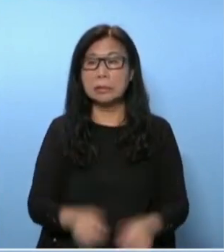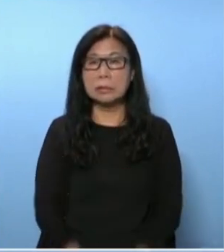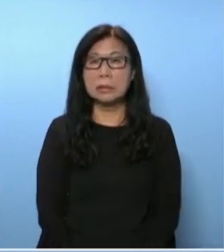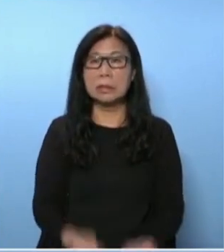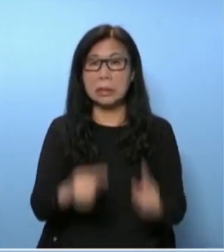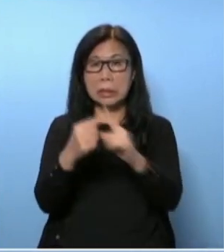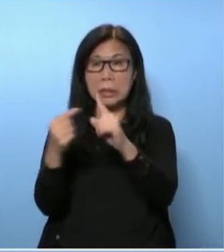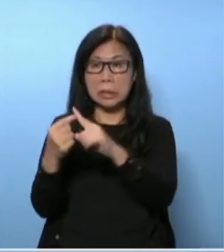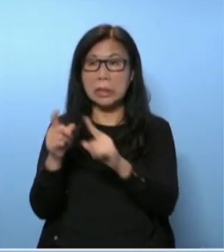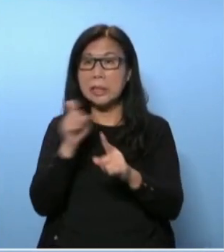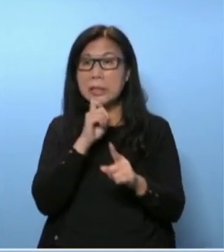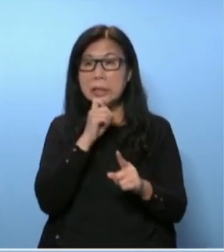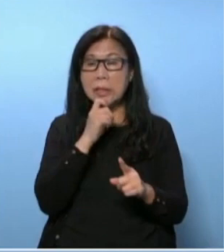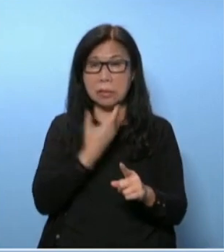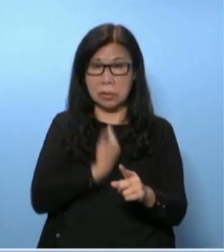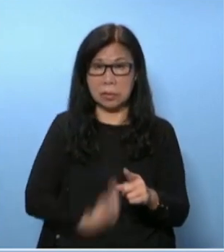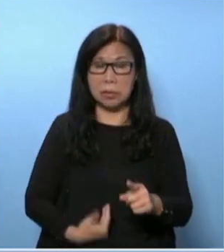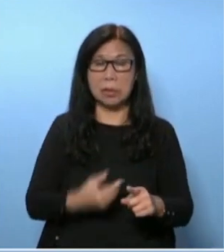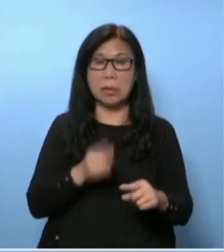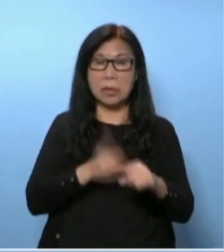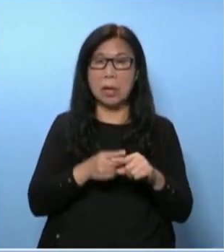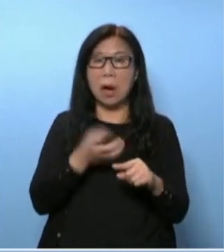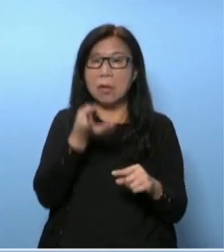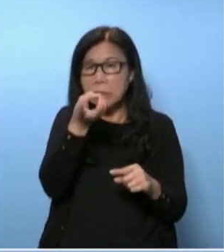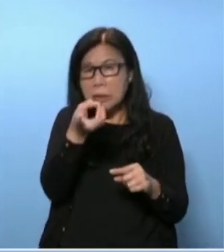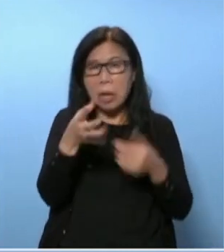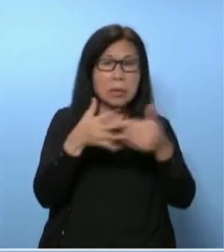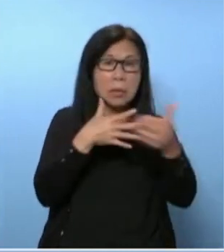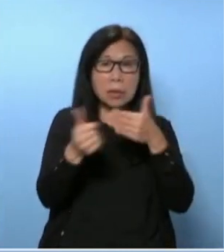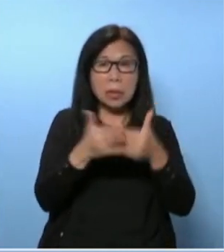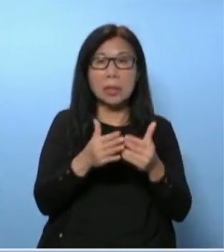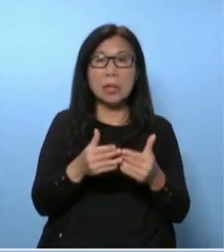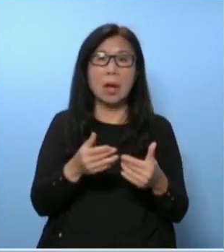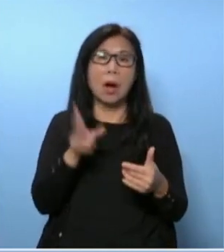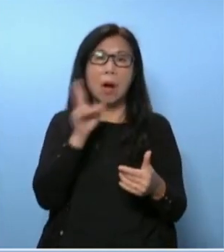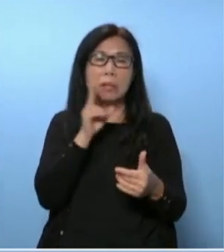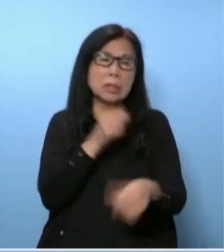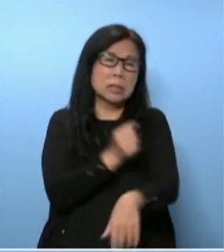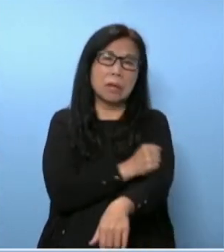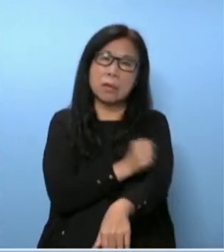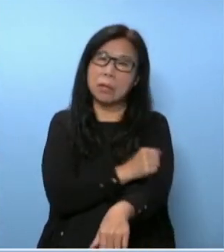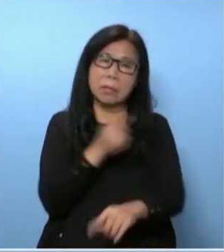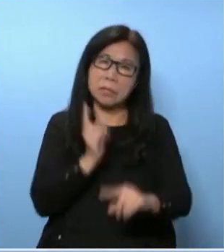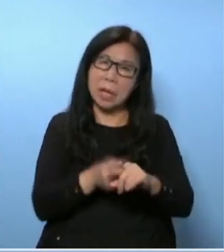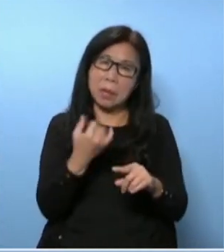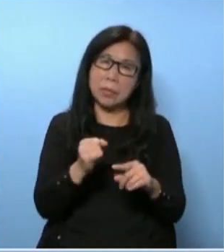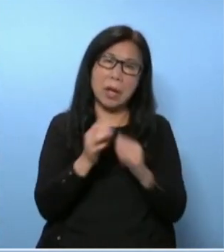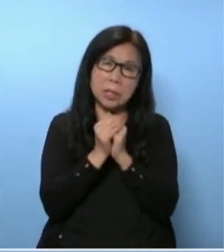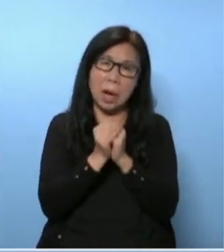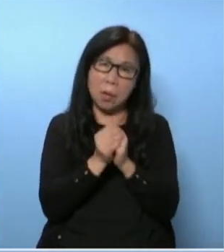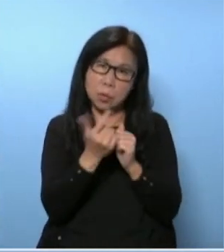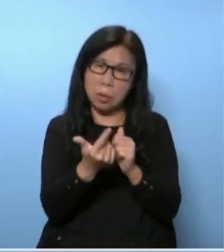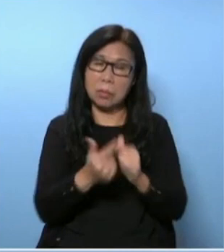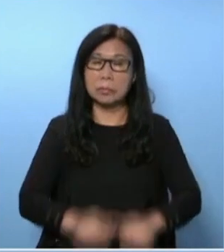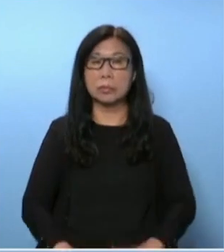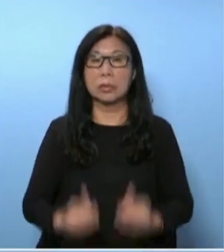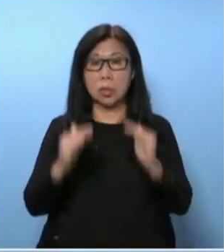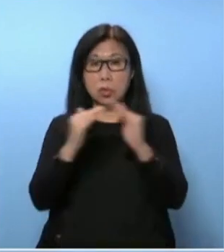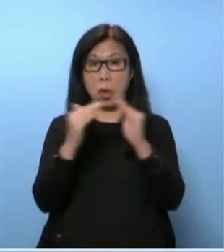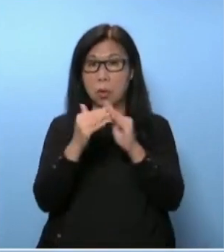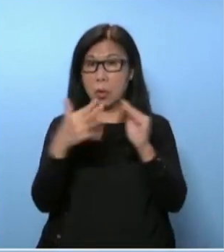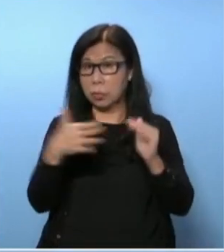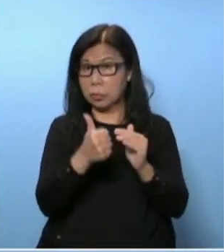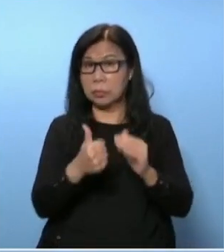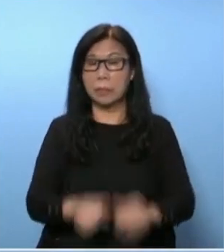求人有人性和良知一樣，變得這麼卑微和這麼奢侈。所以我想跟局長說，我